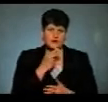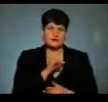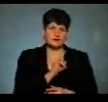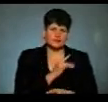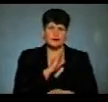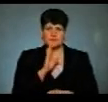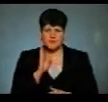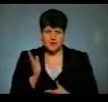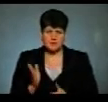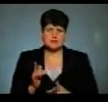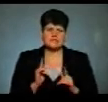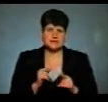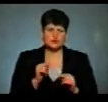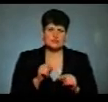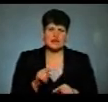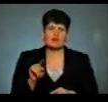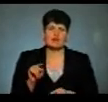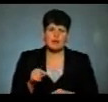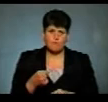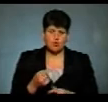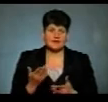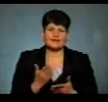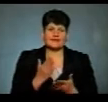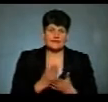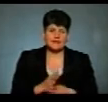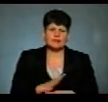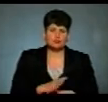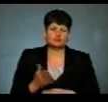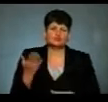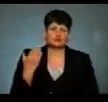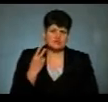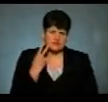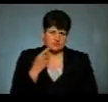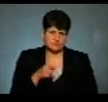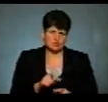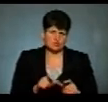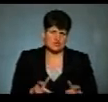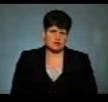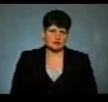мами. Згідно тих вимог, які є і були завжди в цьому закладі.